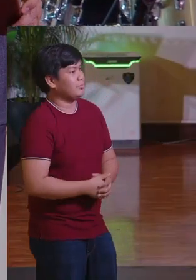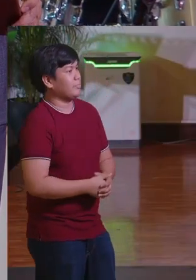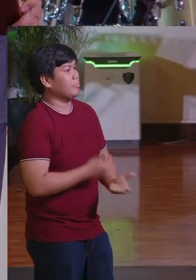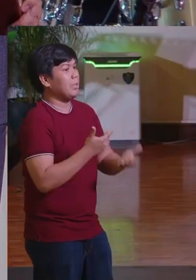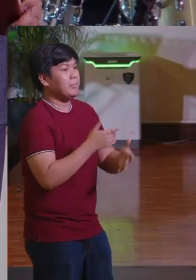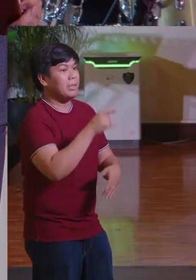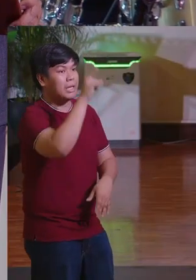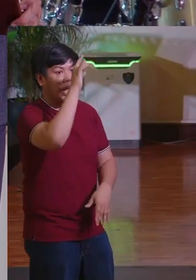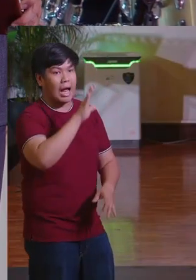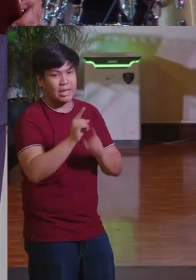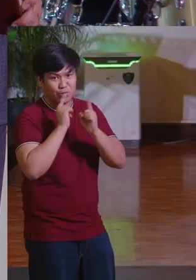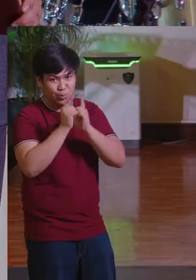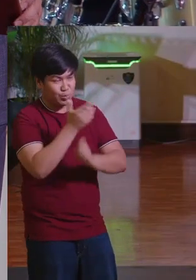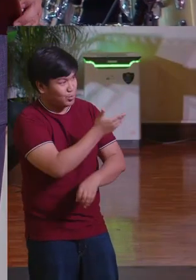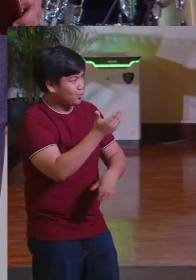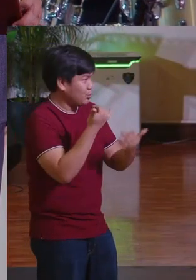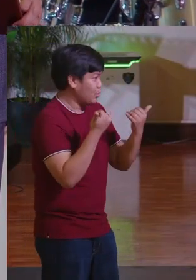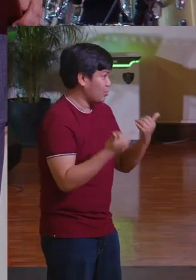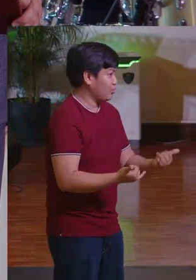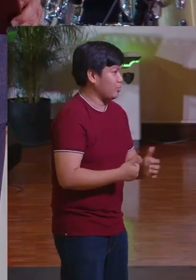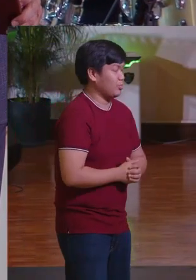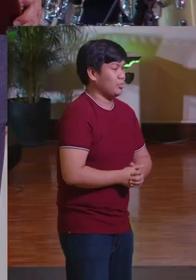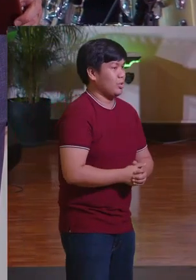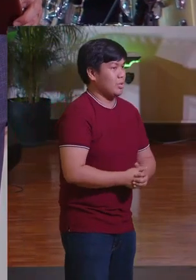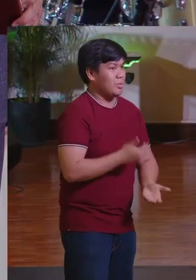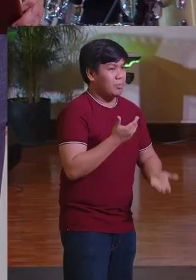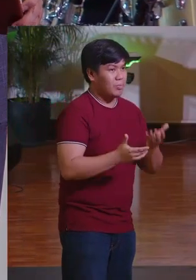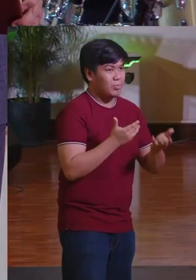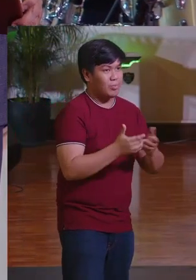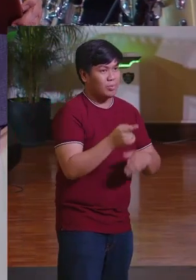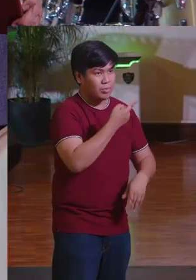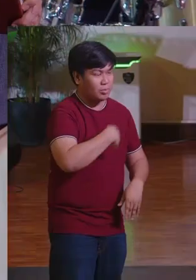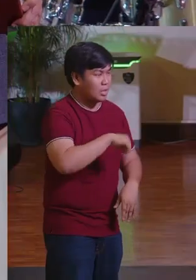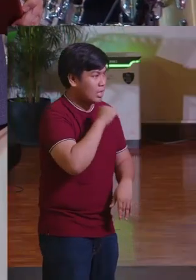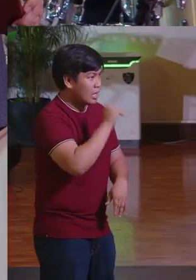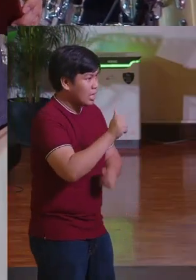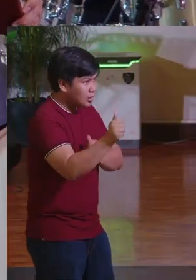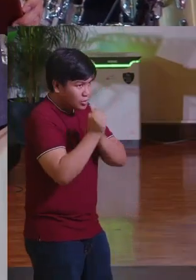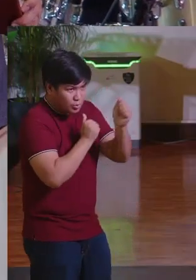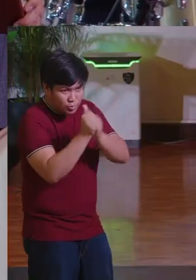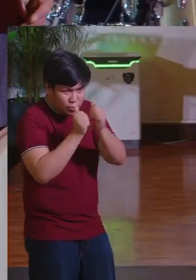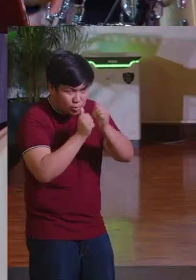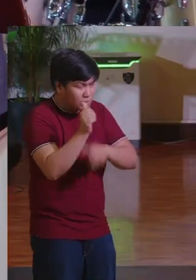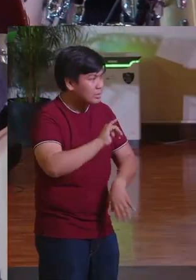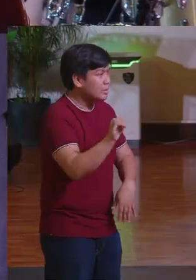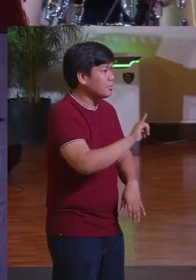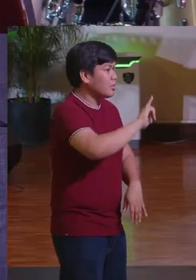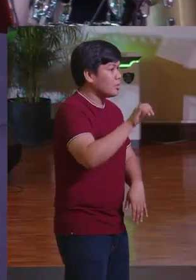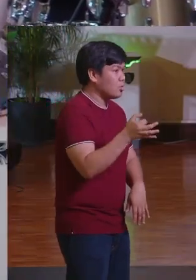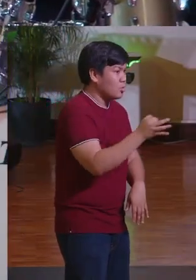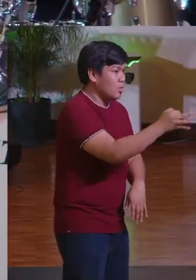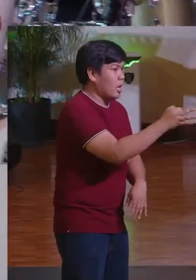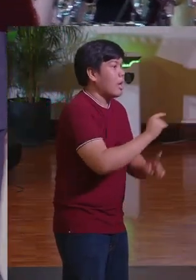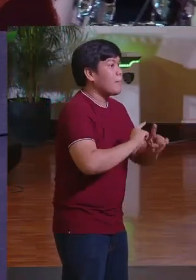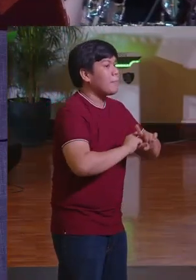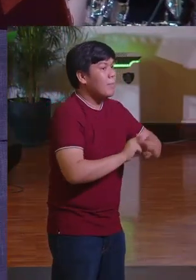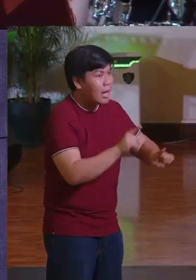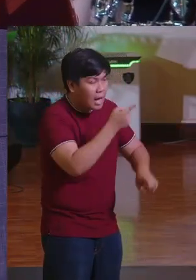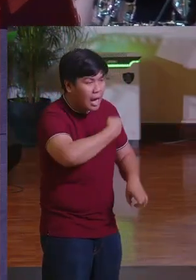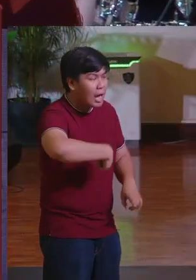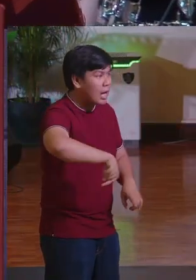atin ngayong araw na ito. Siguro hindi man tayo tumatakbo katulad ni Jonah, pero may mga maliliit tayong